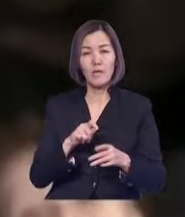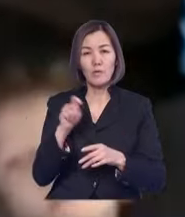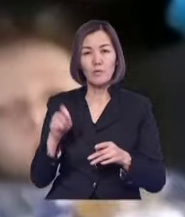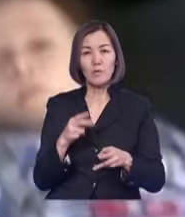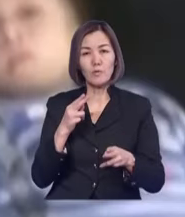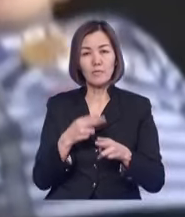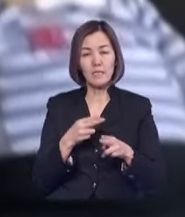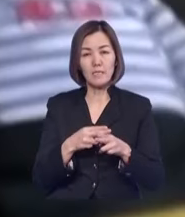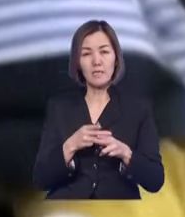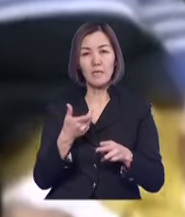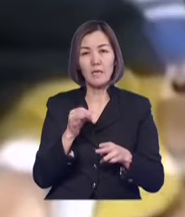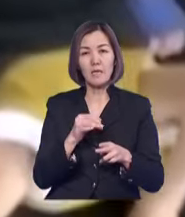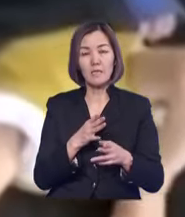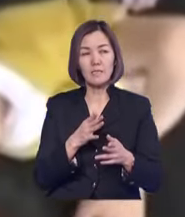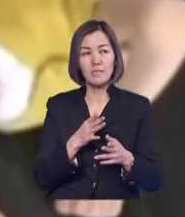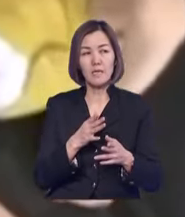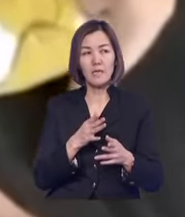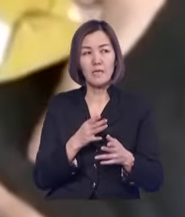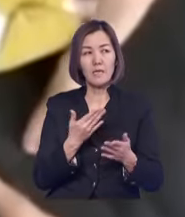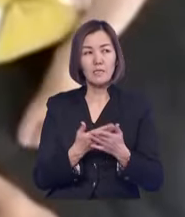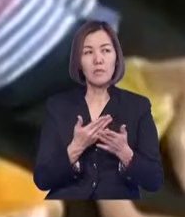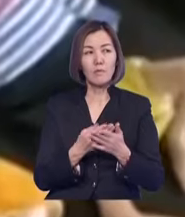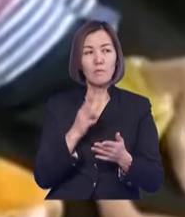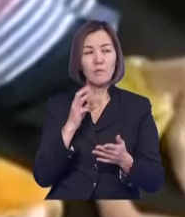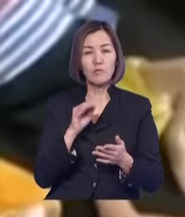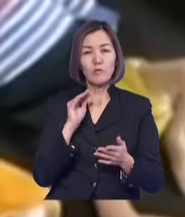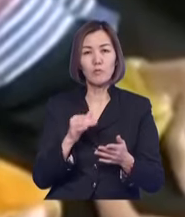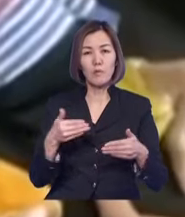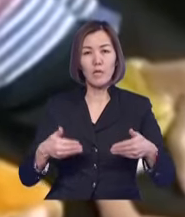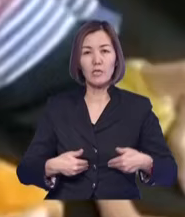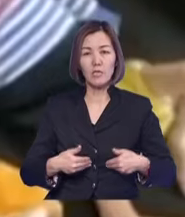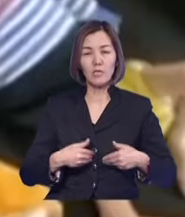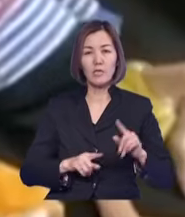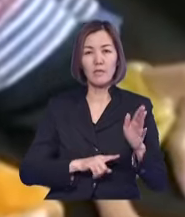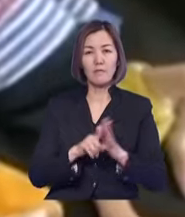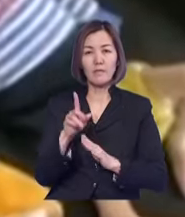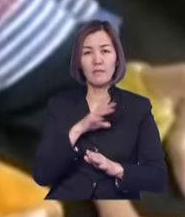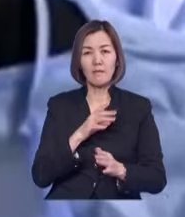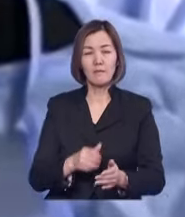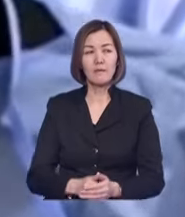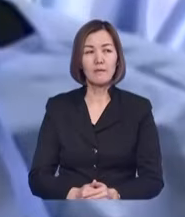кесірінен қазір Газаның теріскейінде шамамен 300 мыңдай адам ашаршылыққа ұшырап жатыр.